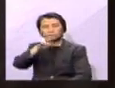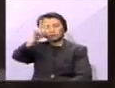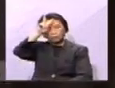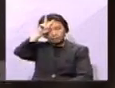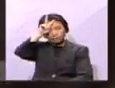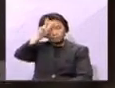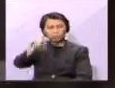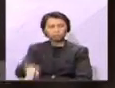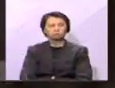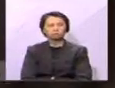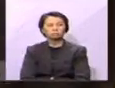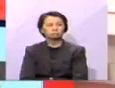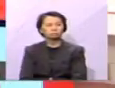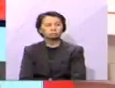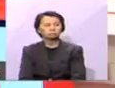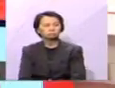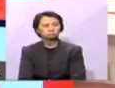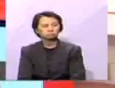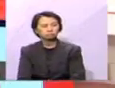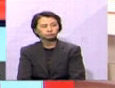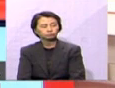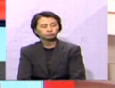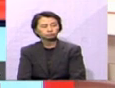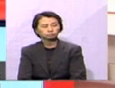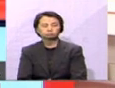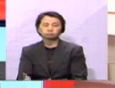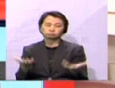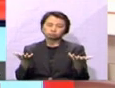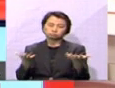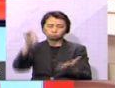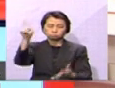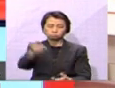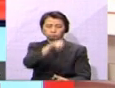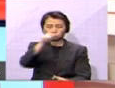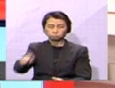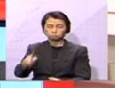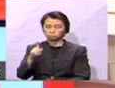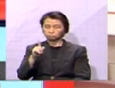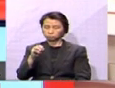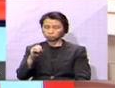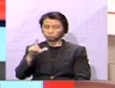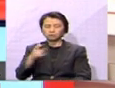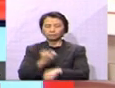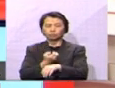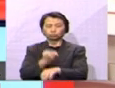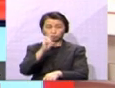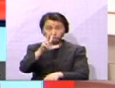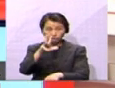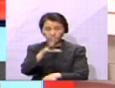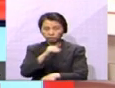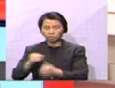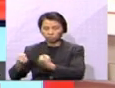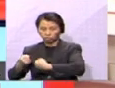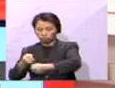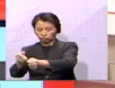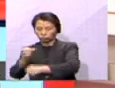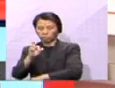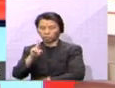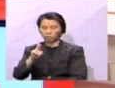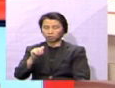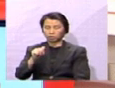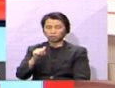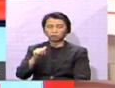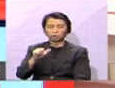penduduk Kampung meski pemansuhan kutipan tol di plaza tol Batu Tiga dan tol Sungai Rasau dikuatkuasa